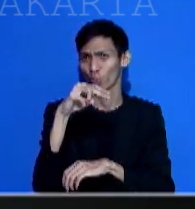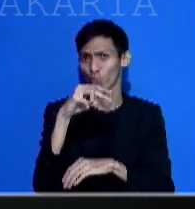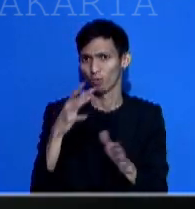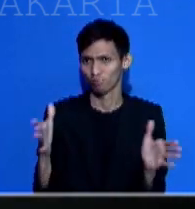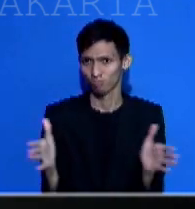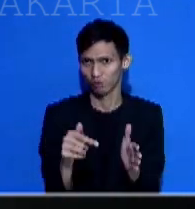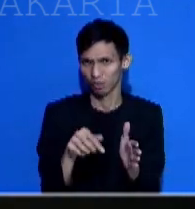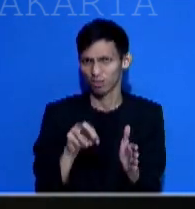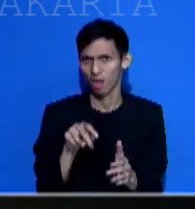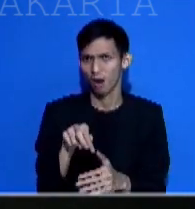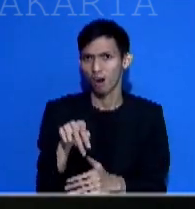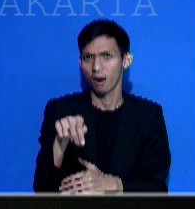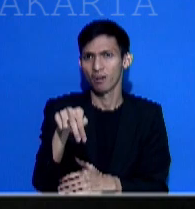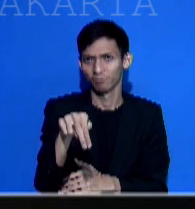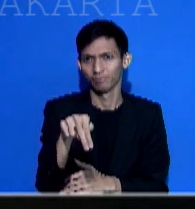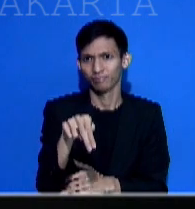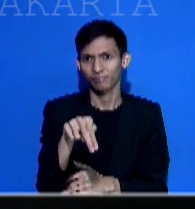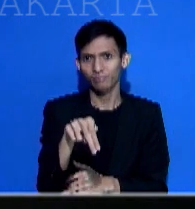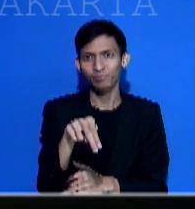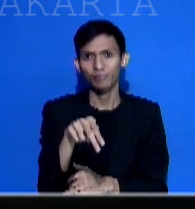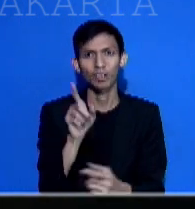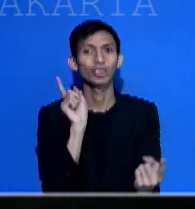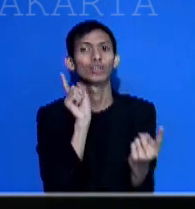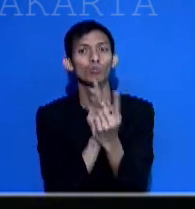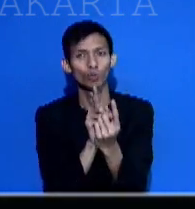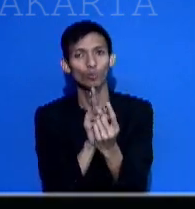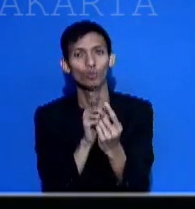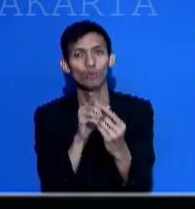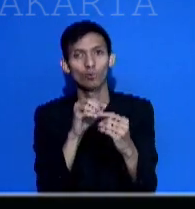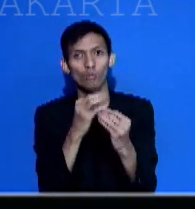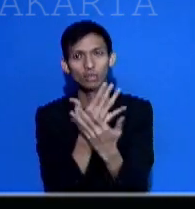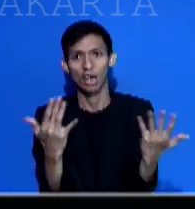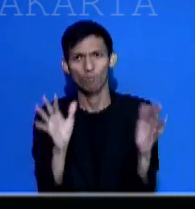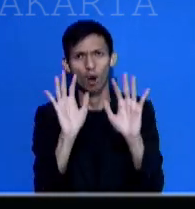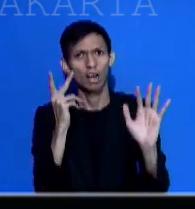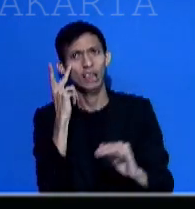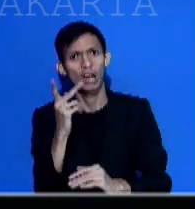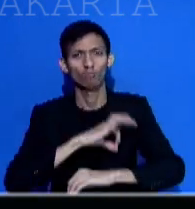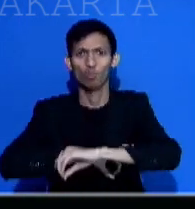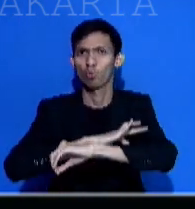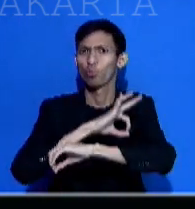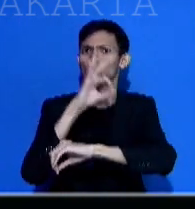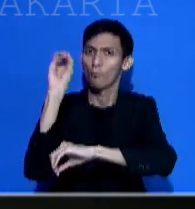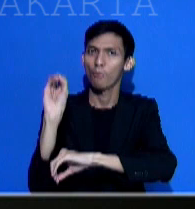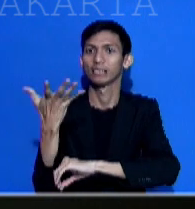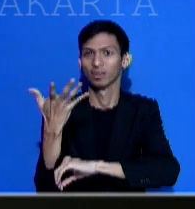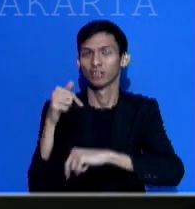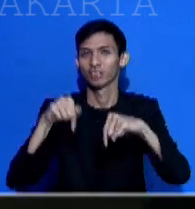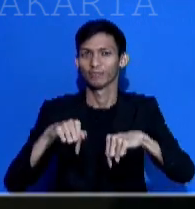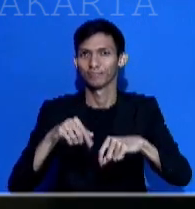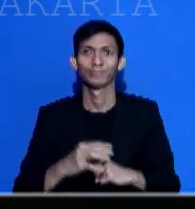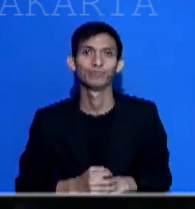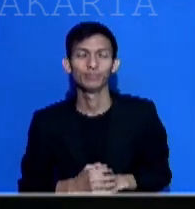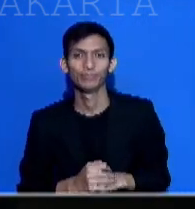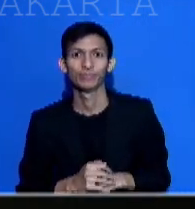yang telah tertata. Kamu juga bisa bertemu banyak wisatawan yang berburu Golden Sunrise di Sikunir ini.